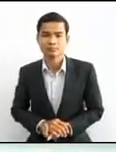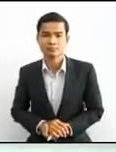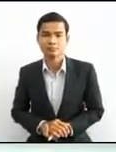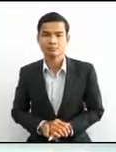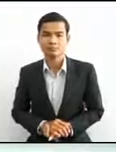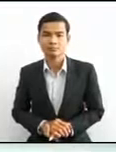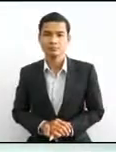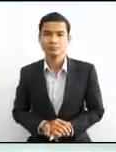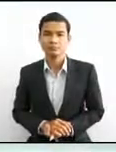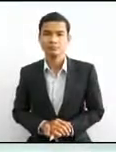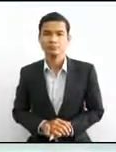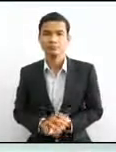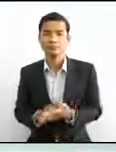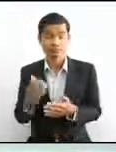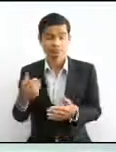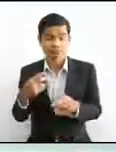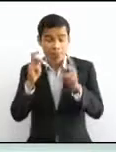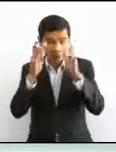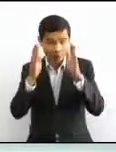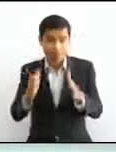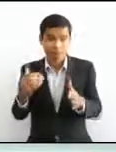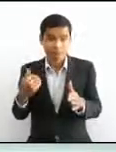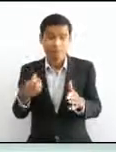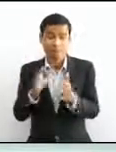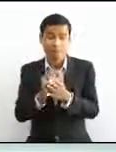cha cứ nhiêu kêu miền ta rang